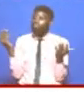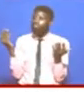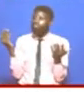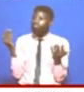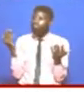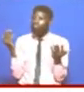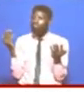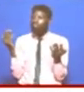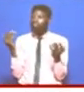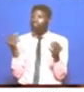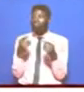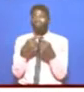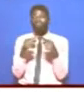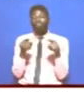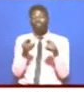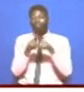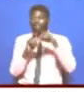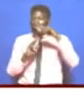Lakini ya muhimu,